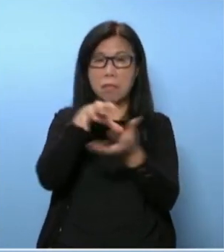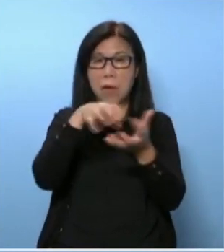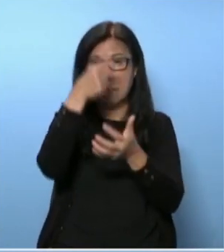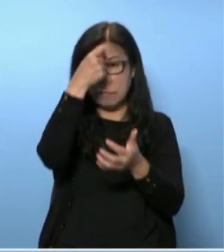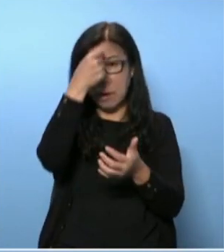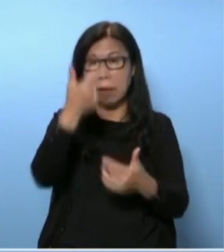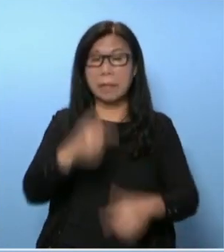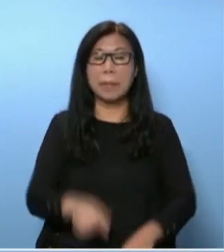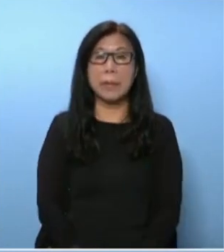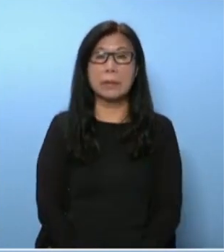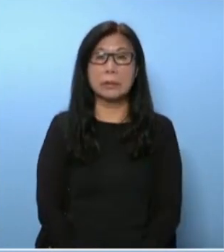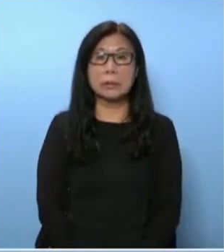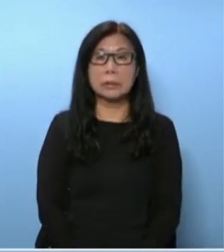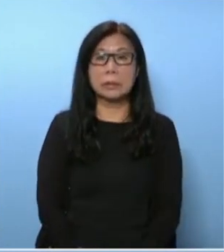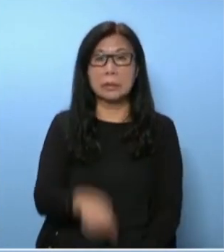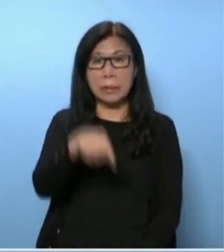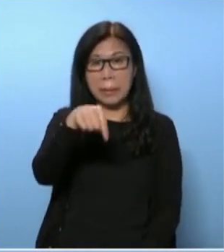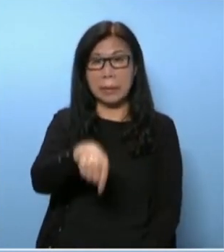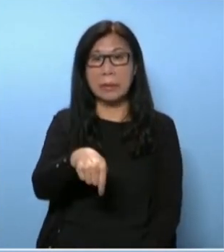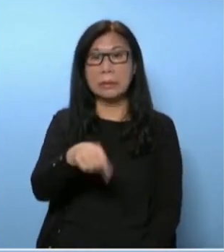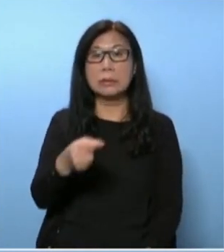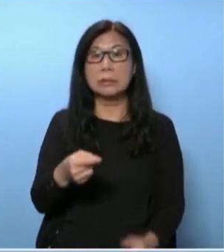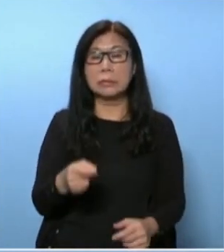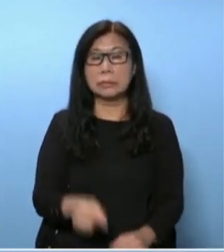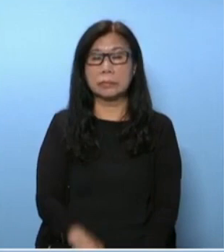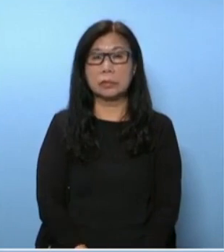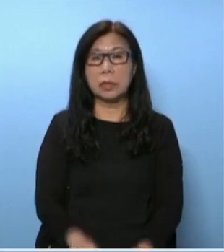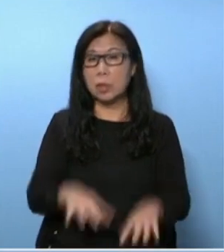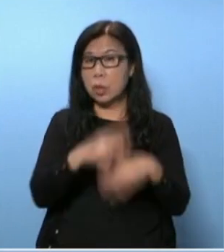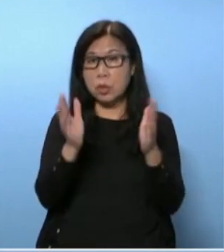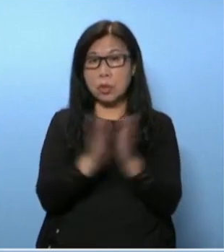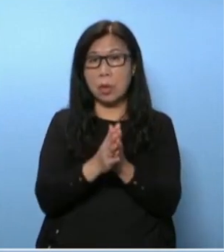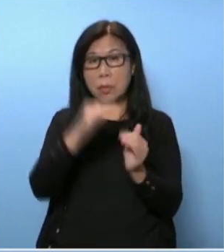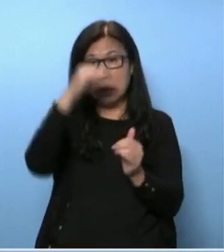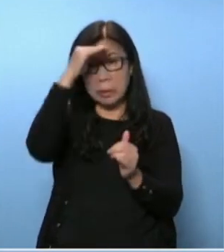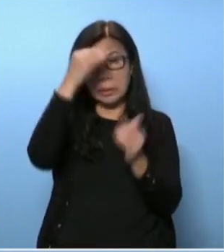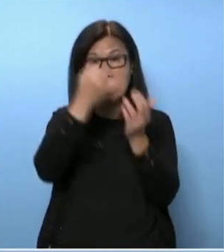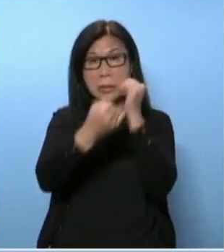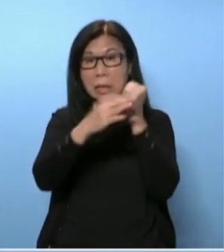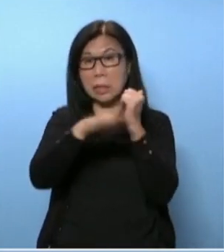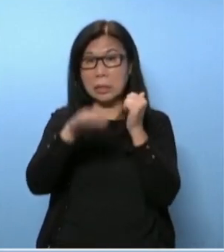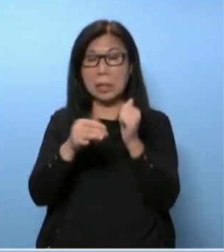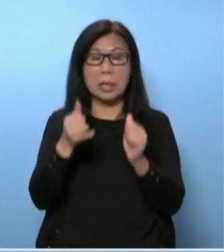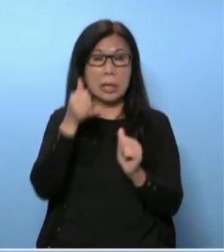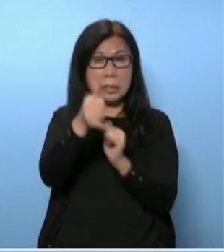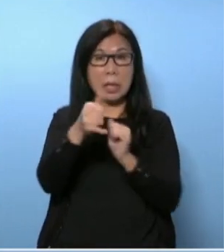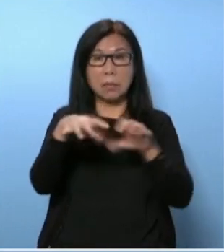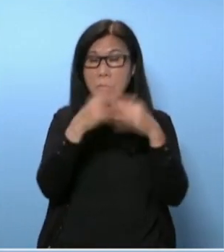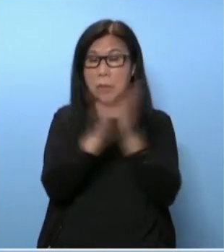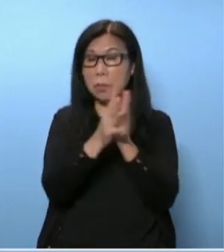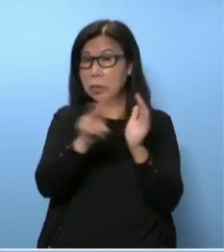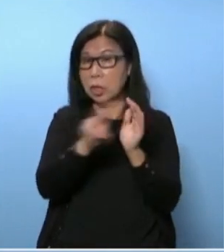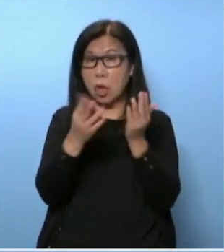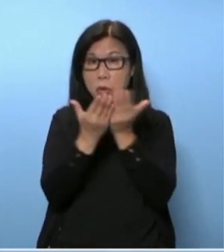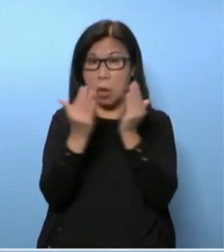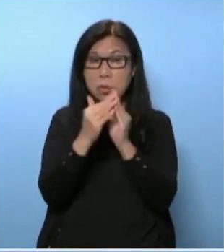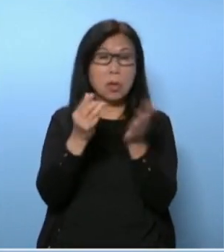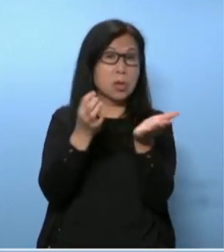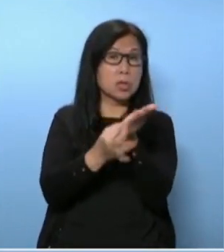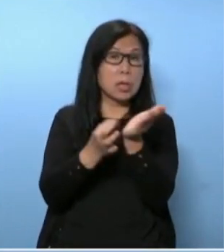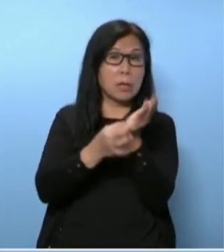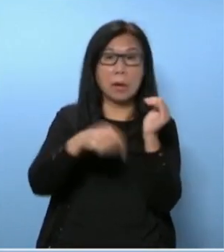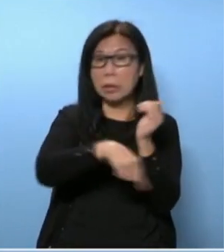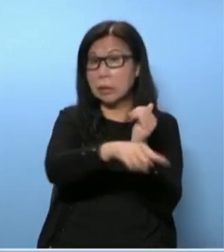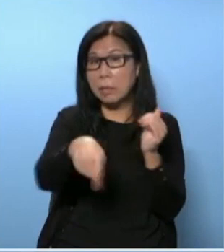即係包括究竟係我哋係咪全部嘅警察子女都係願意入讀同一間學校咧？喺邊度咧？個定位喺